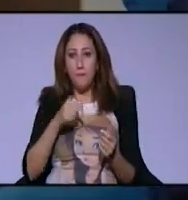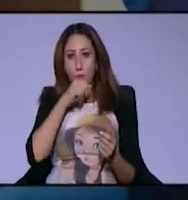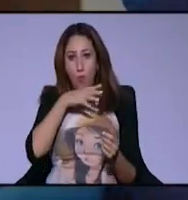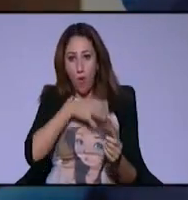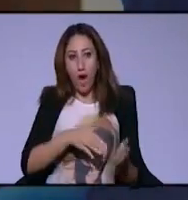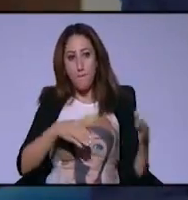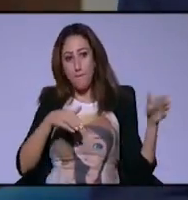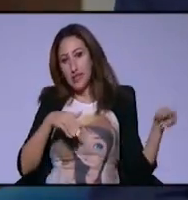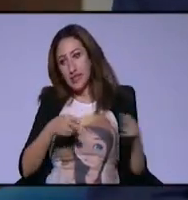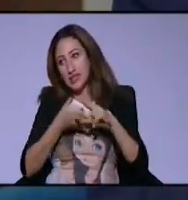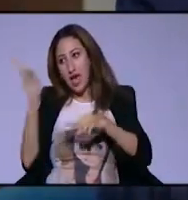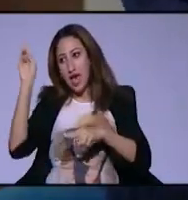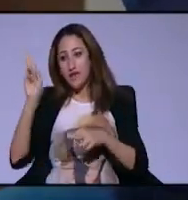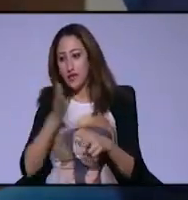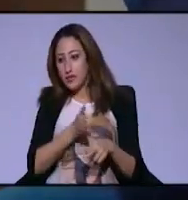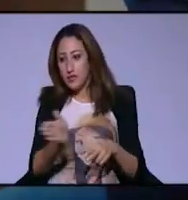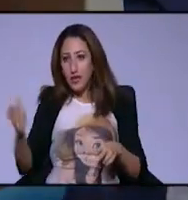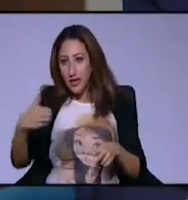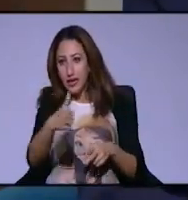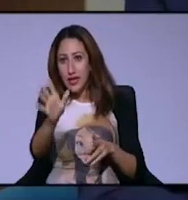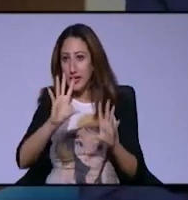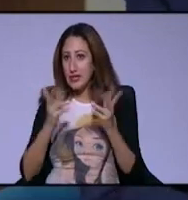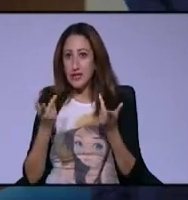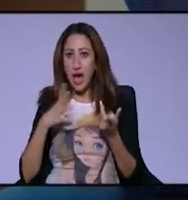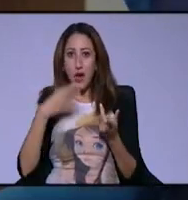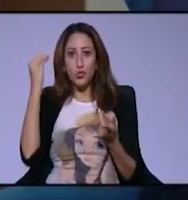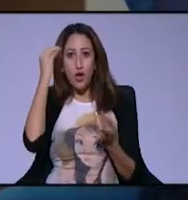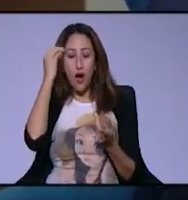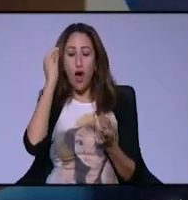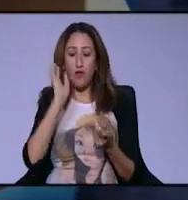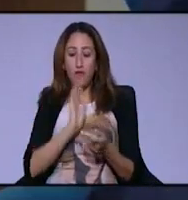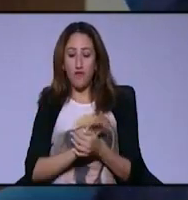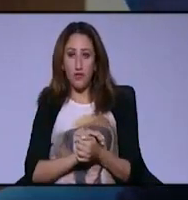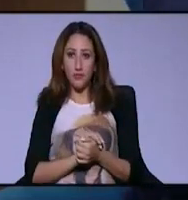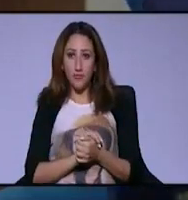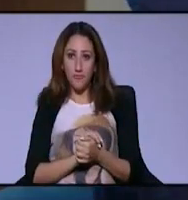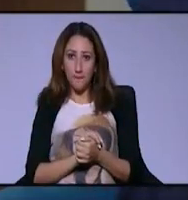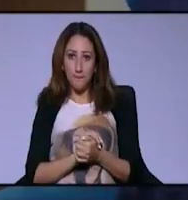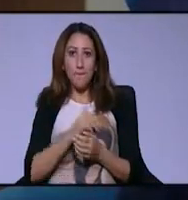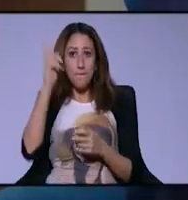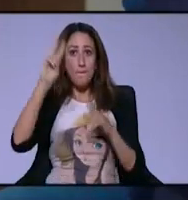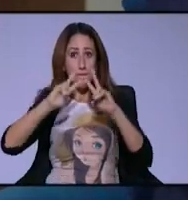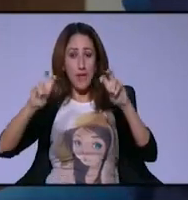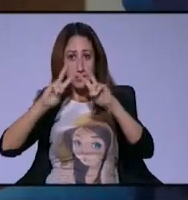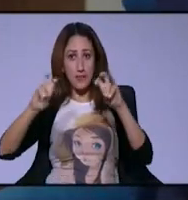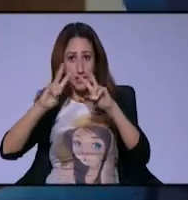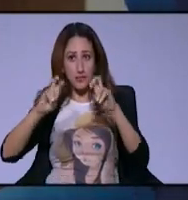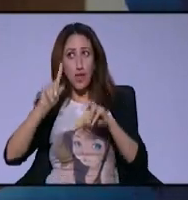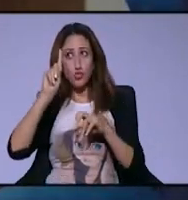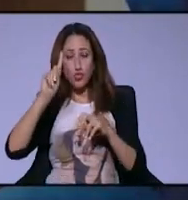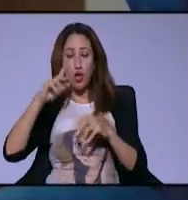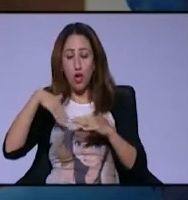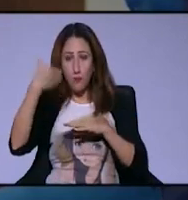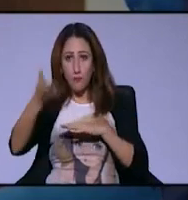أستاذ تاريخ الإسلامي في المدينة في مكة المكرمة وأم القرى. وإن شاء الله بإذن